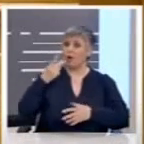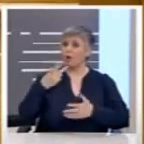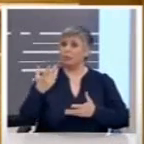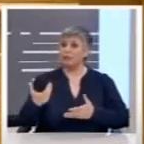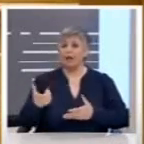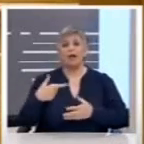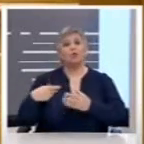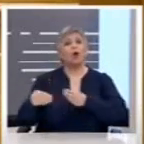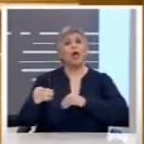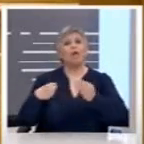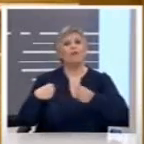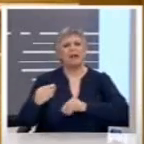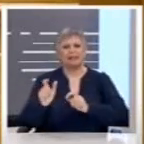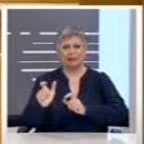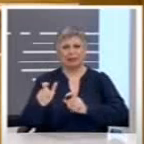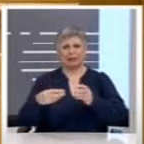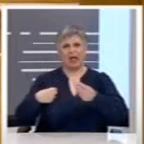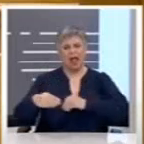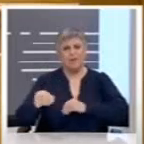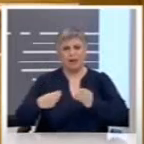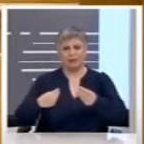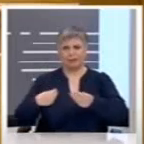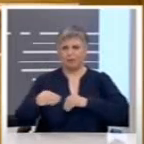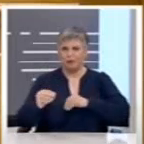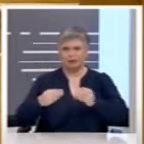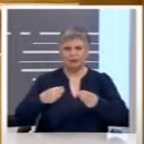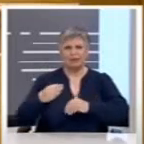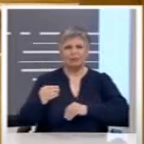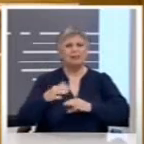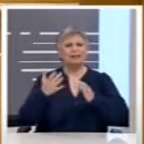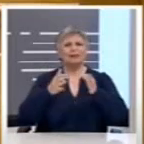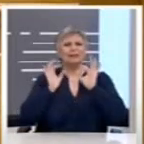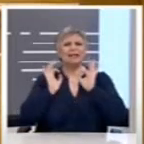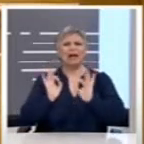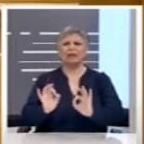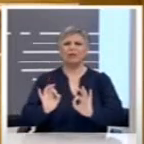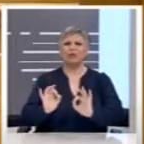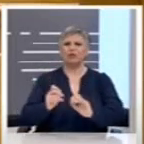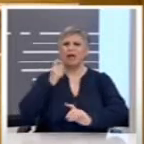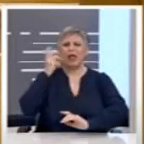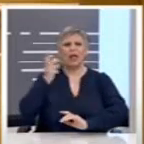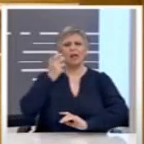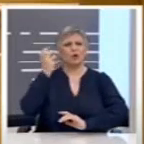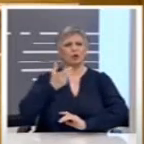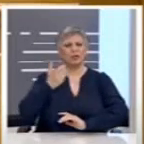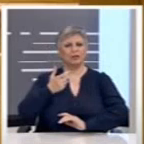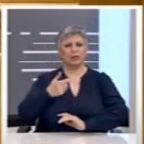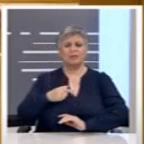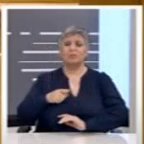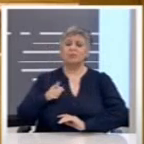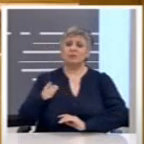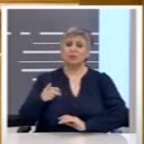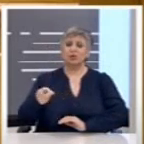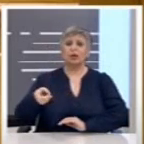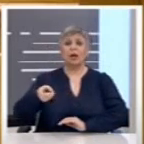τις παρεμβάσεις η Τουρκία θα είναι ευέλικτη, αυτό του έλεγε ο πρόεδρος Αναστασιάδης, αναγκάστηκε να πει ότι η Τουρκία δεν θέλει να